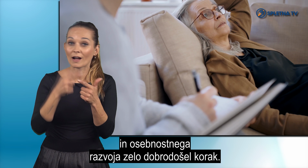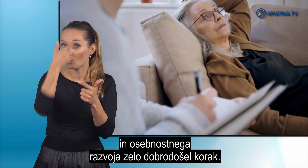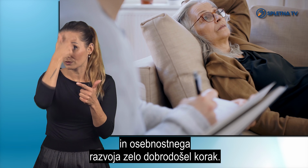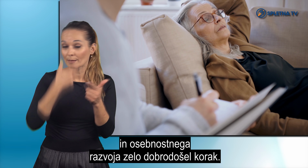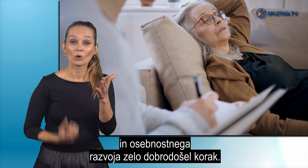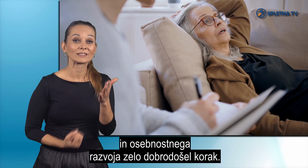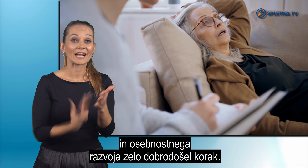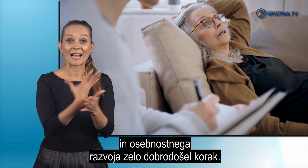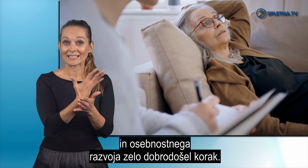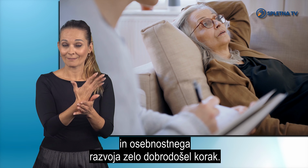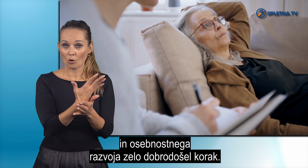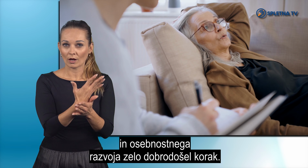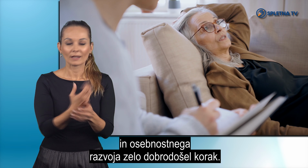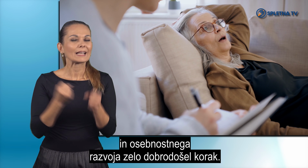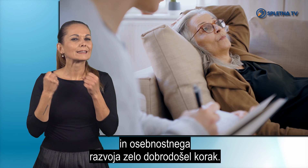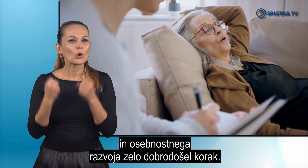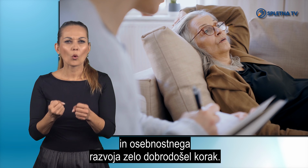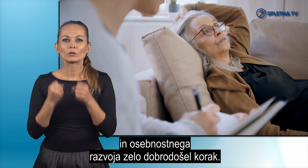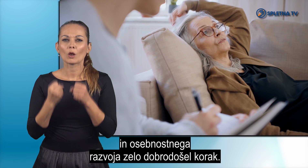razvoja zelo,